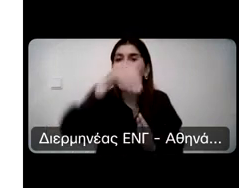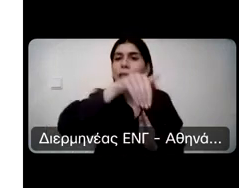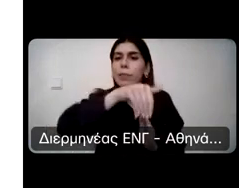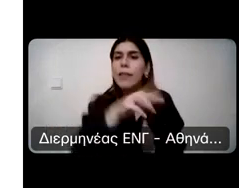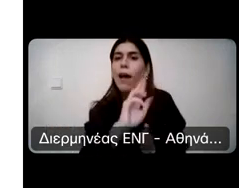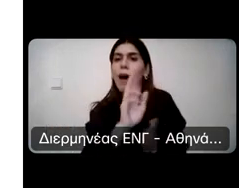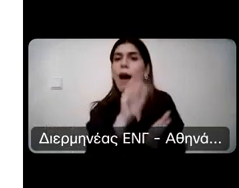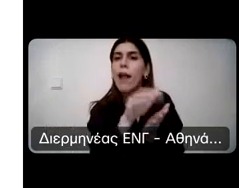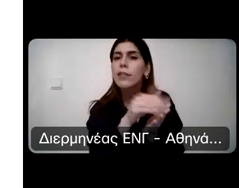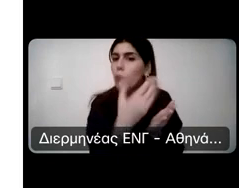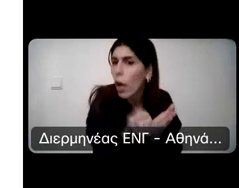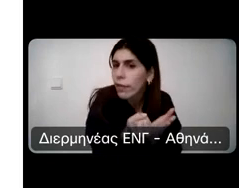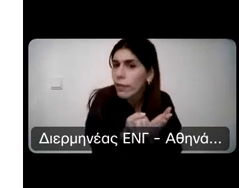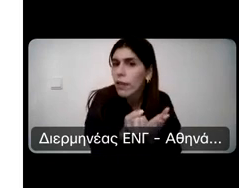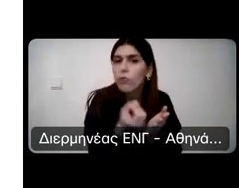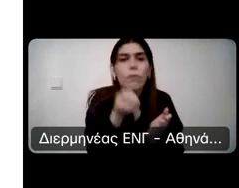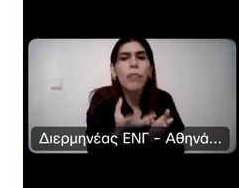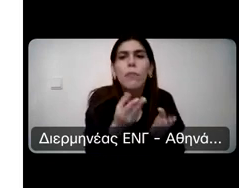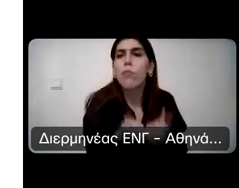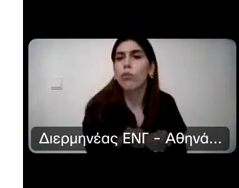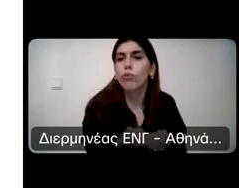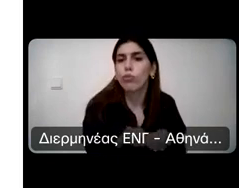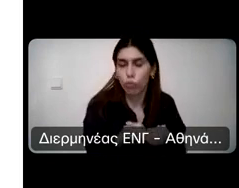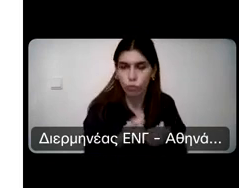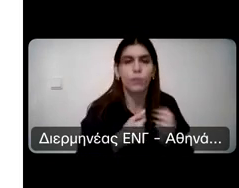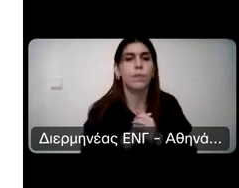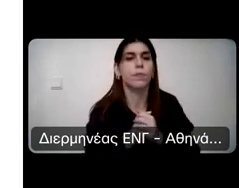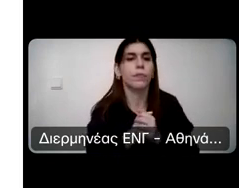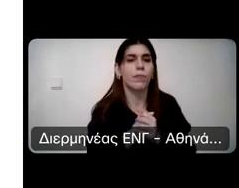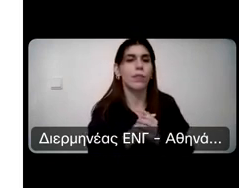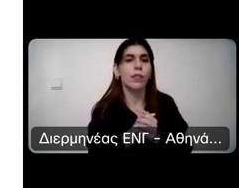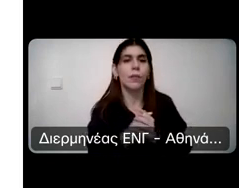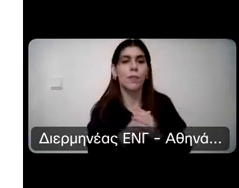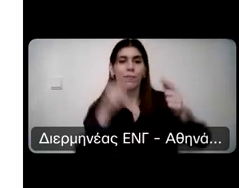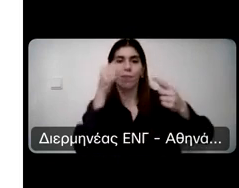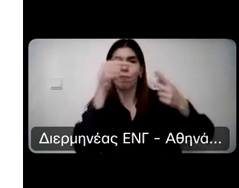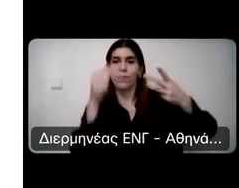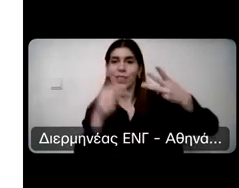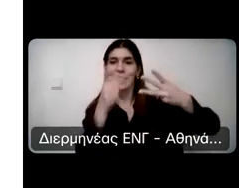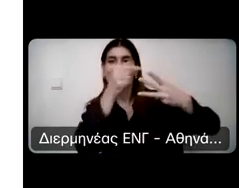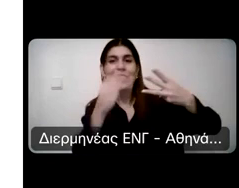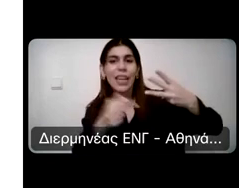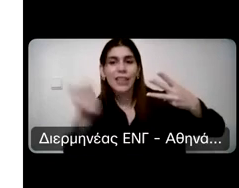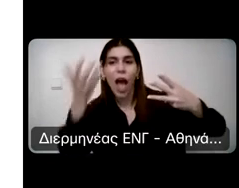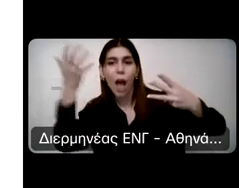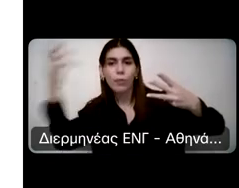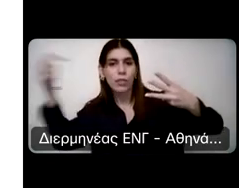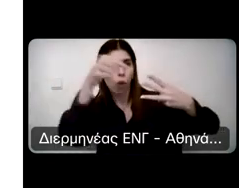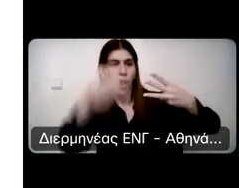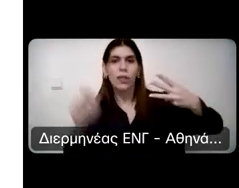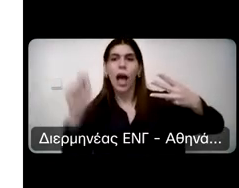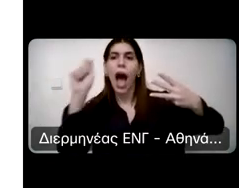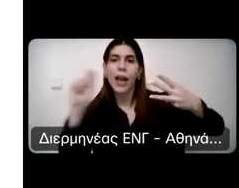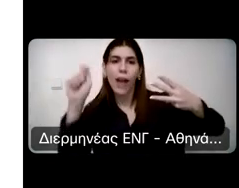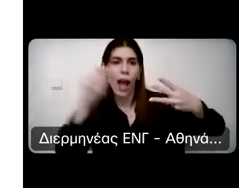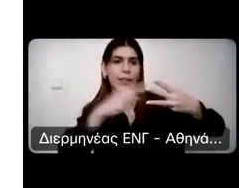στο Πανεπιστήμιο Πατρών, μαζί με την Κυριακούλα Τζορτζάτου και την Βάσια Τσάμι από το Πανεπιστήμιο Πατρών και τη